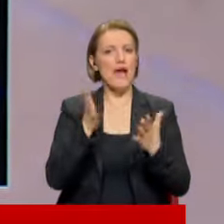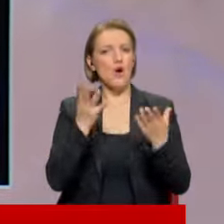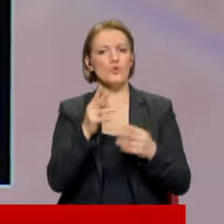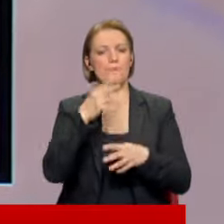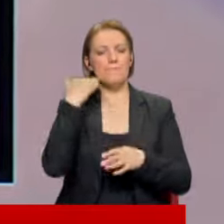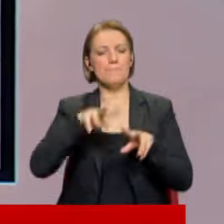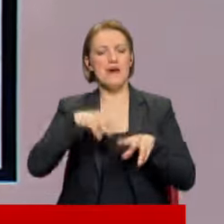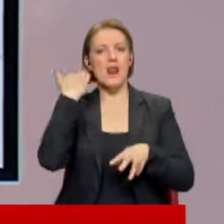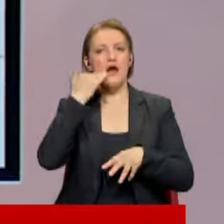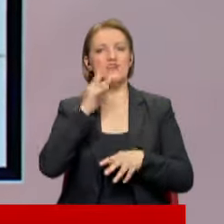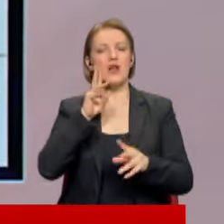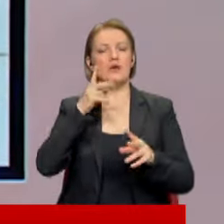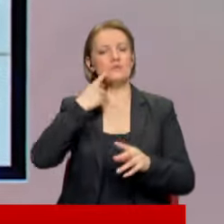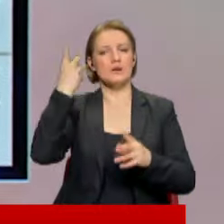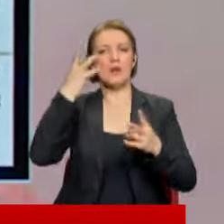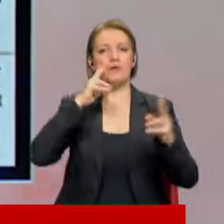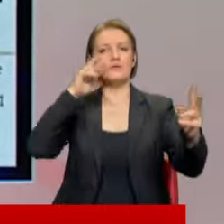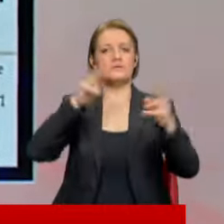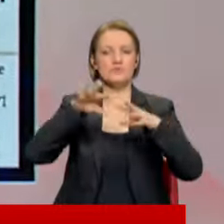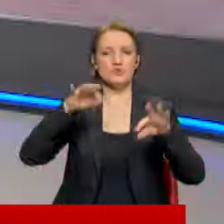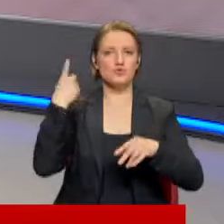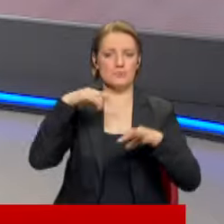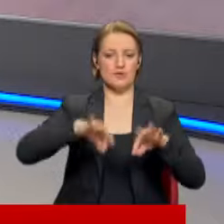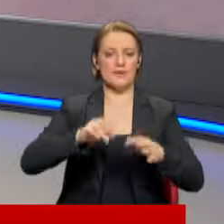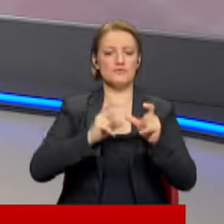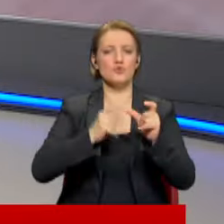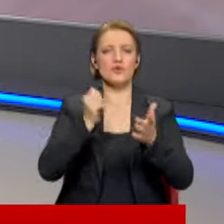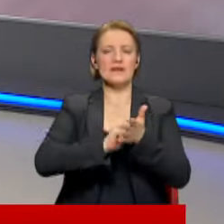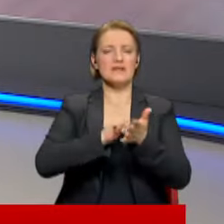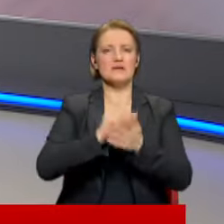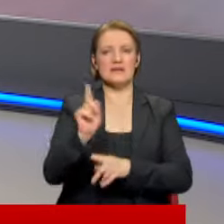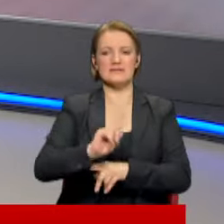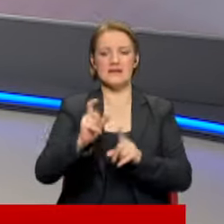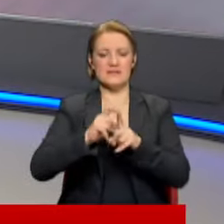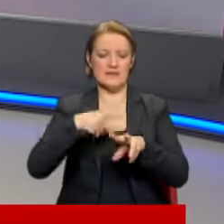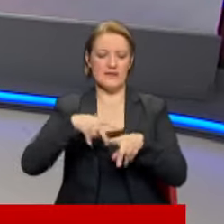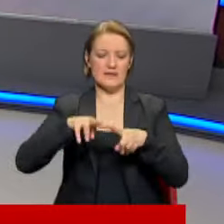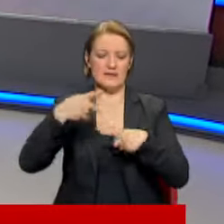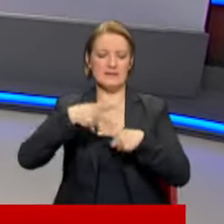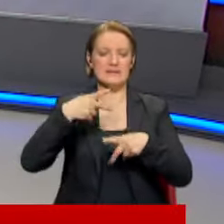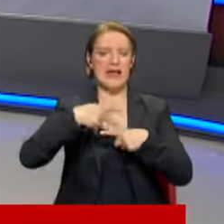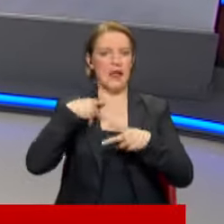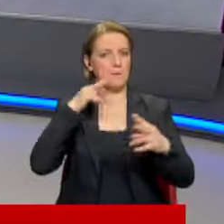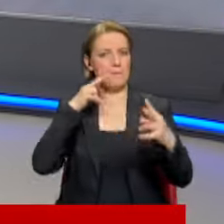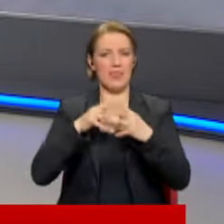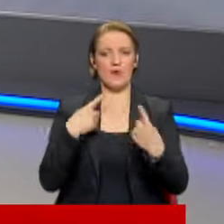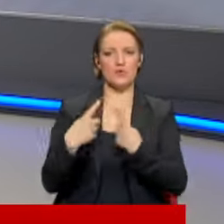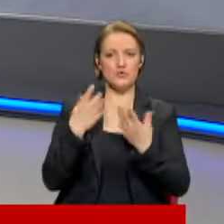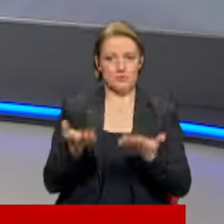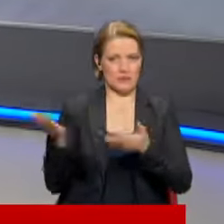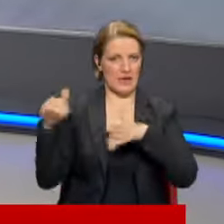Akşener saraya çıktı şimdi Dün burada Sözcü gazetesi yazarı Deniz eyrek de konuştuk Meral Akşener Meral